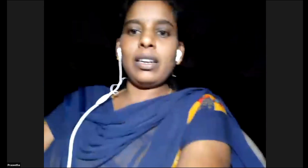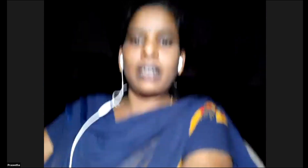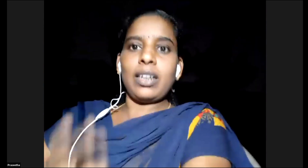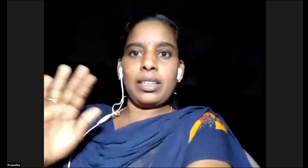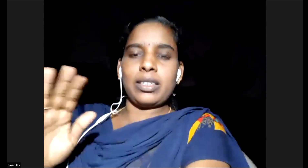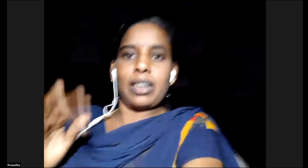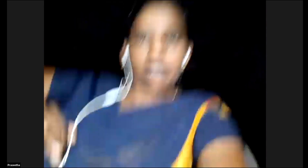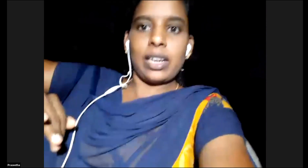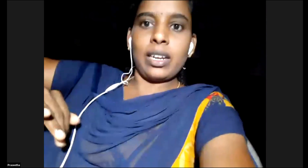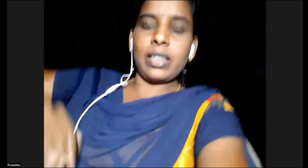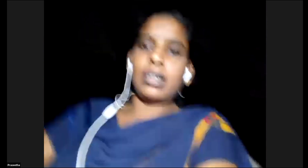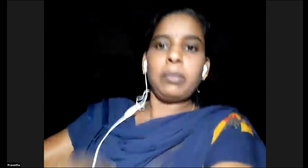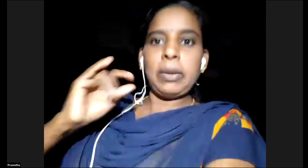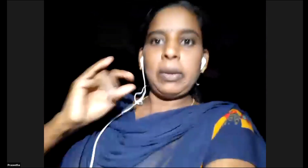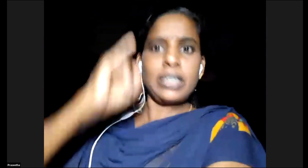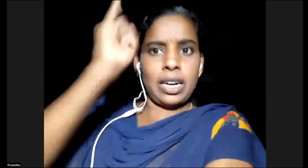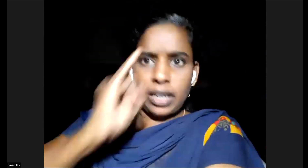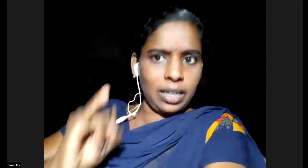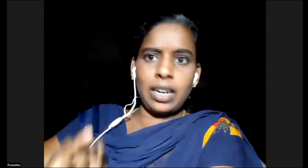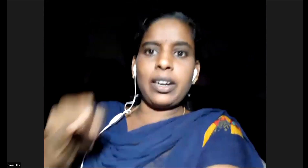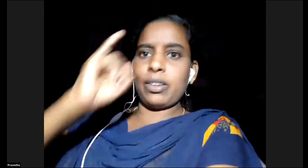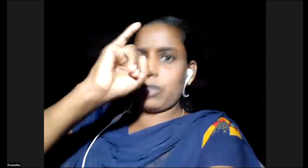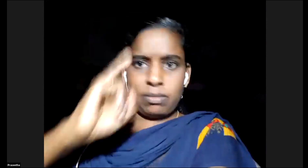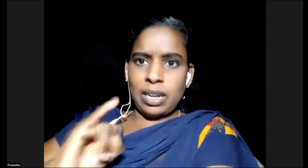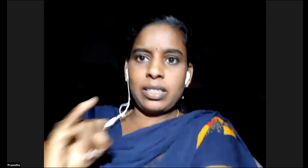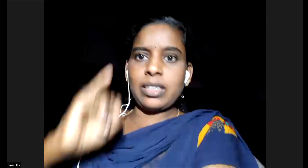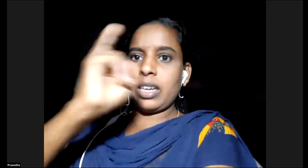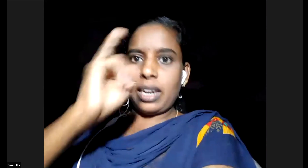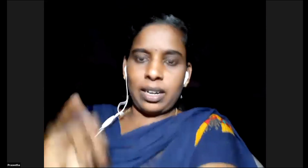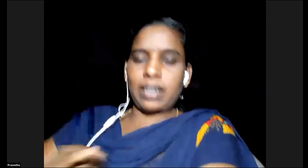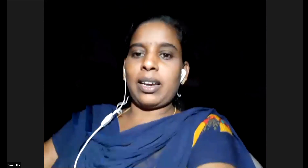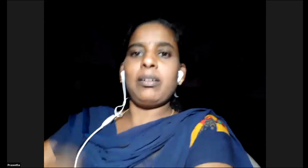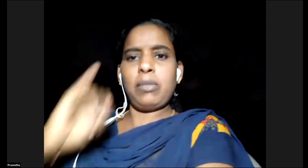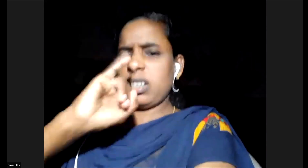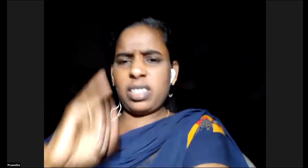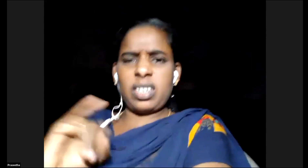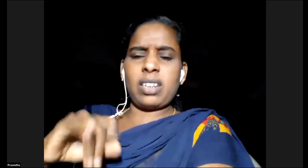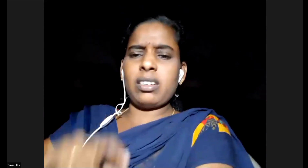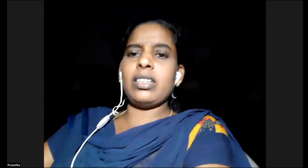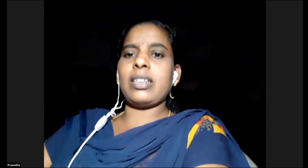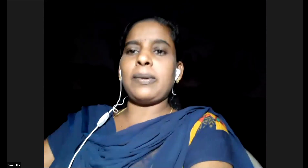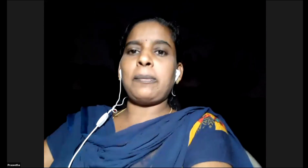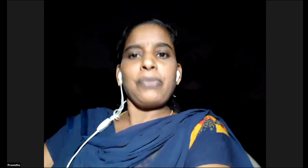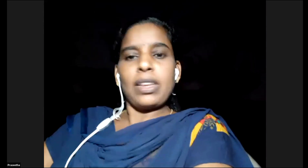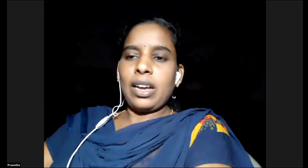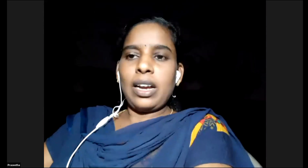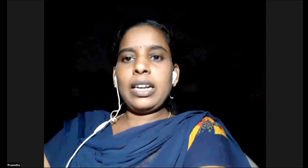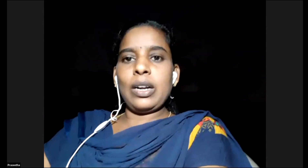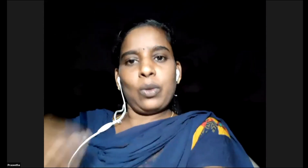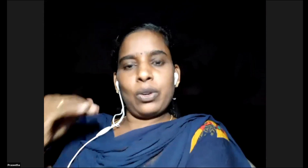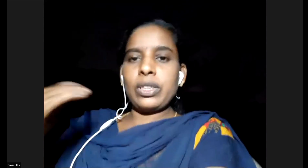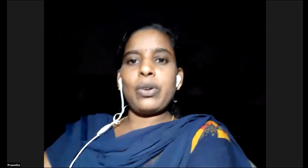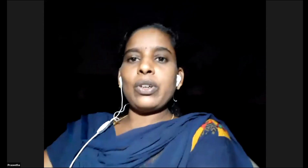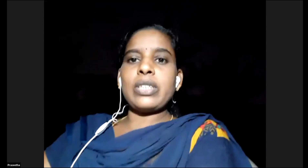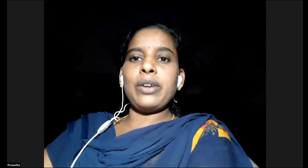തടിയുള്ള ടീച്ചർ അവരുടെ സൈൻ അതാണ്. ഇപ്പൊ മെലിഞ്ഞിട്ടാണെങ്കിൽ ഇങ്ങനെ കാണിക്കും, അവര് മെലിഞ്ഞത് ഇങ്ങനെയാണ് കാണിക്കുക. മെലിഞ്ഞിട്ടുള്ള ടീച്ചർ